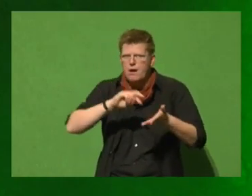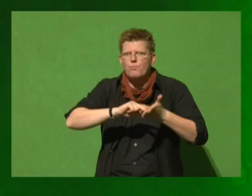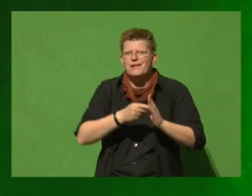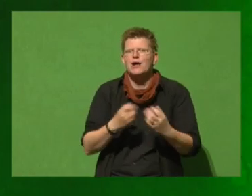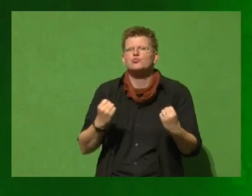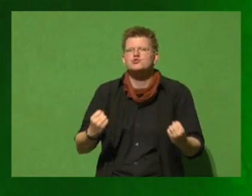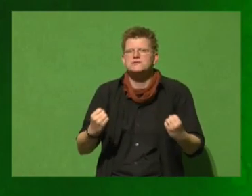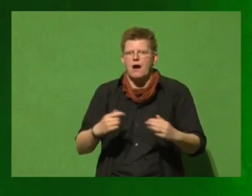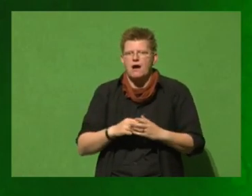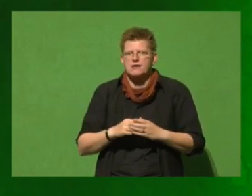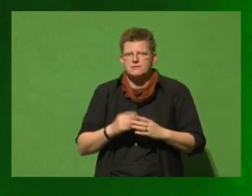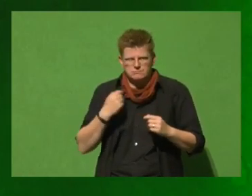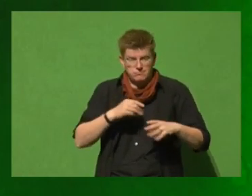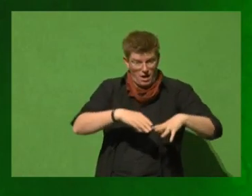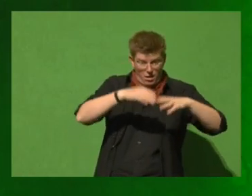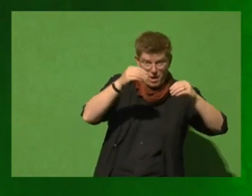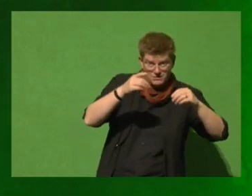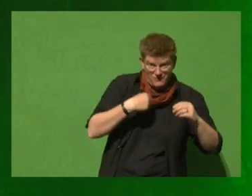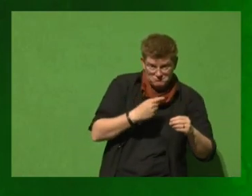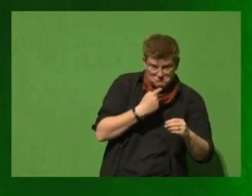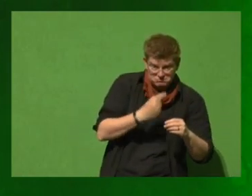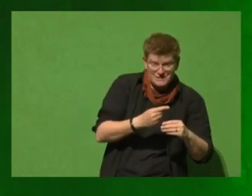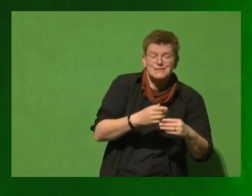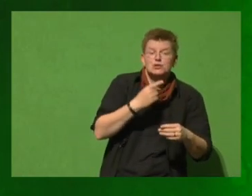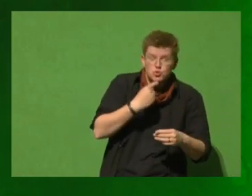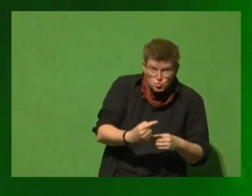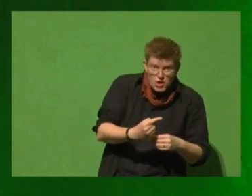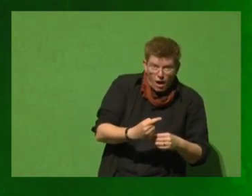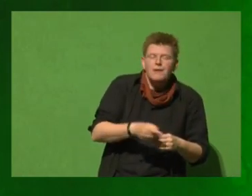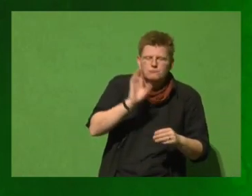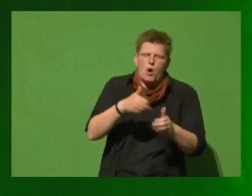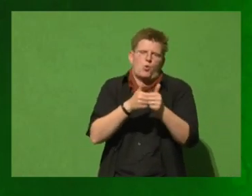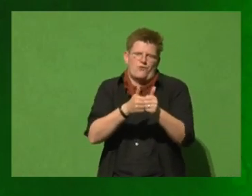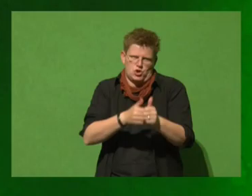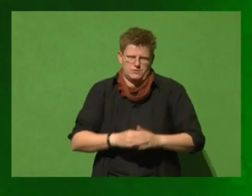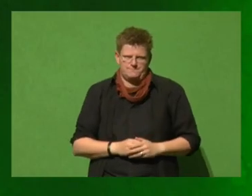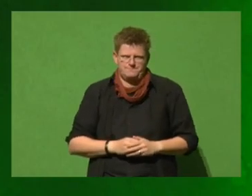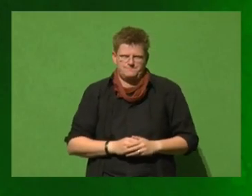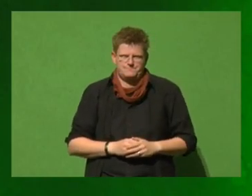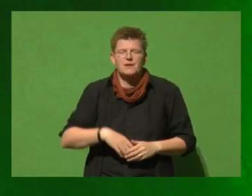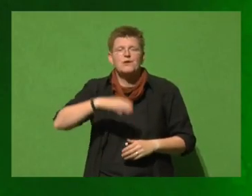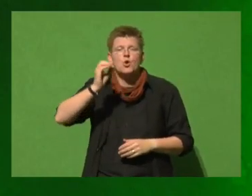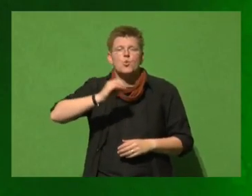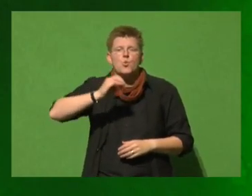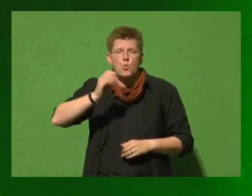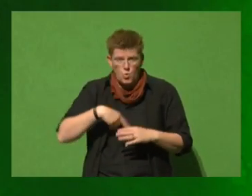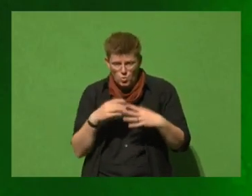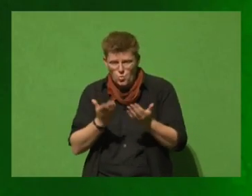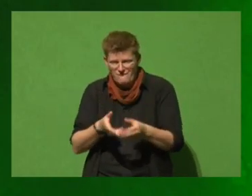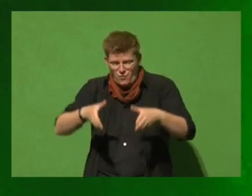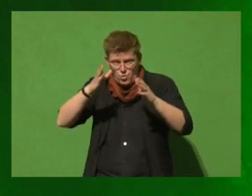schütten wir das aus, was wir am Anfang des Jahres gesagt haben. Beim Ökofonds haben wir 17 Organisationen unterstützt